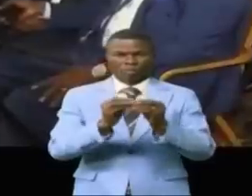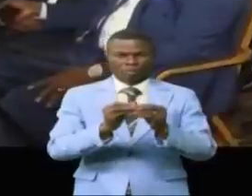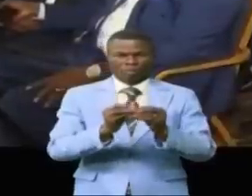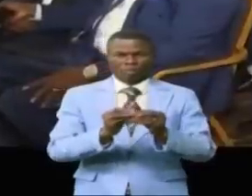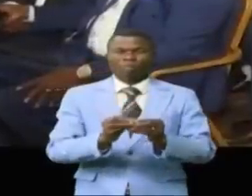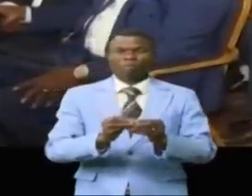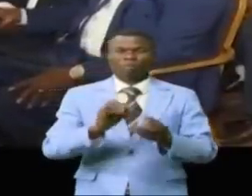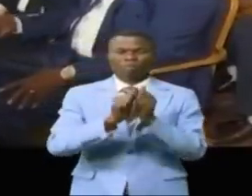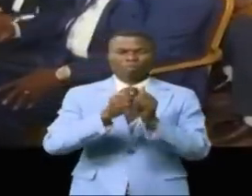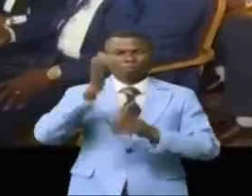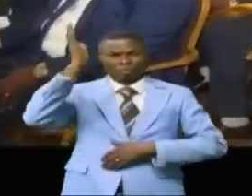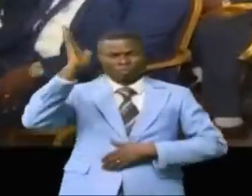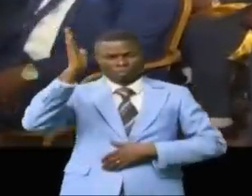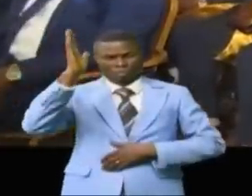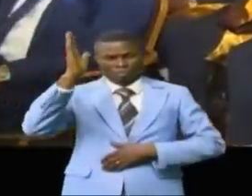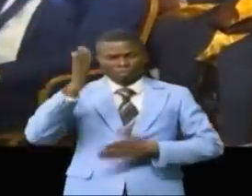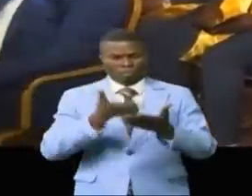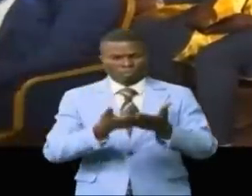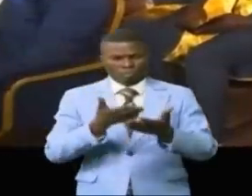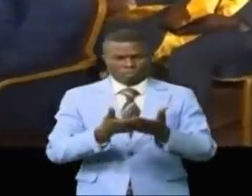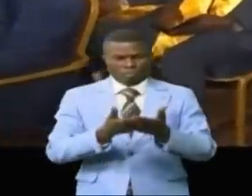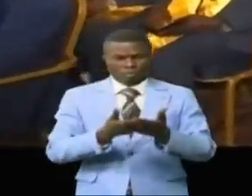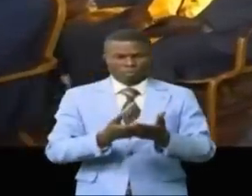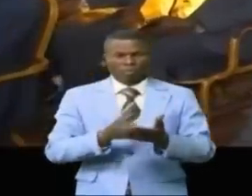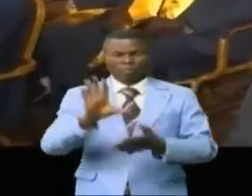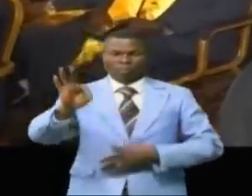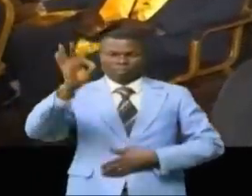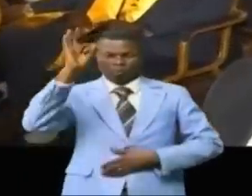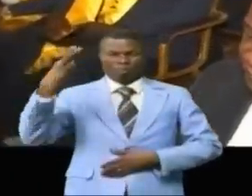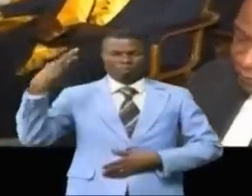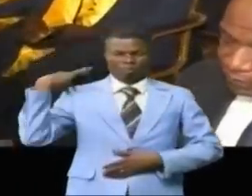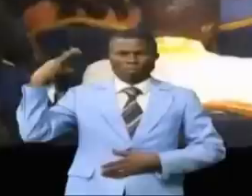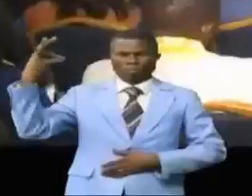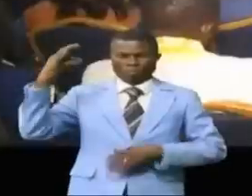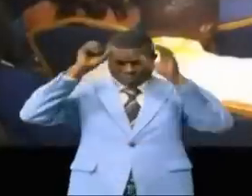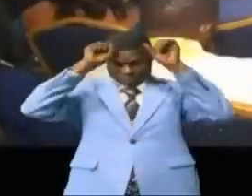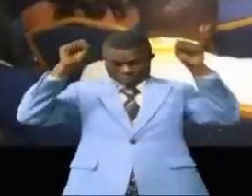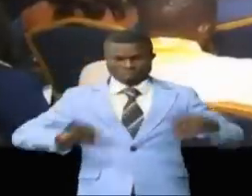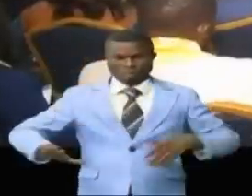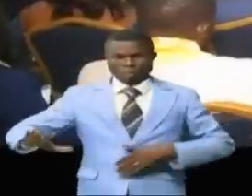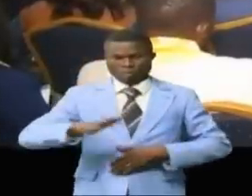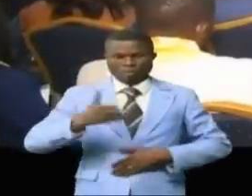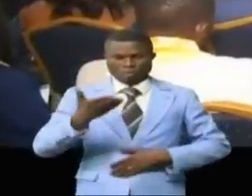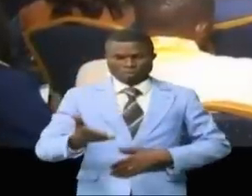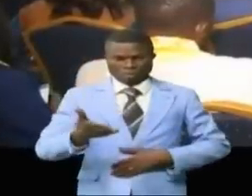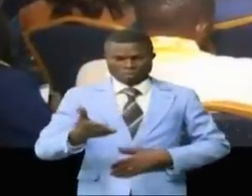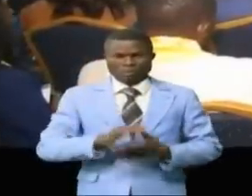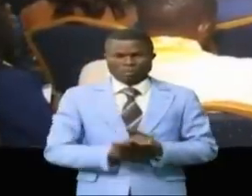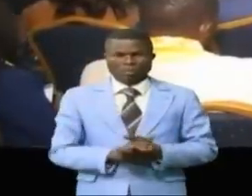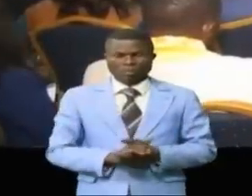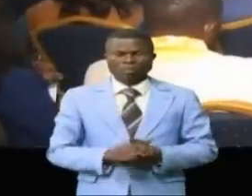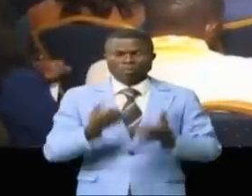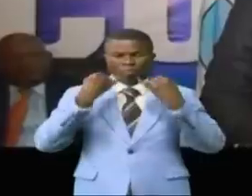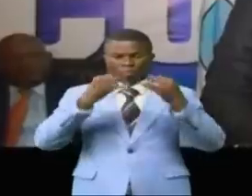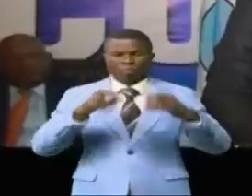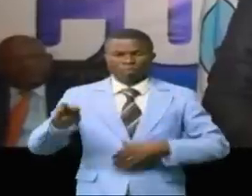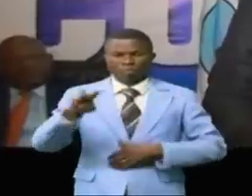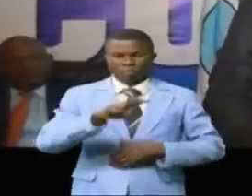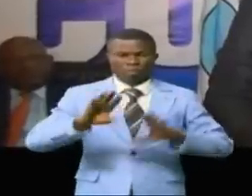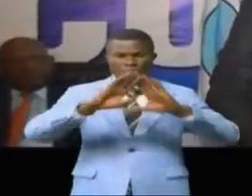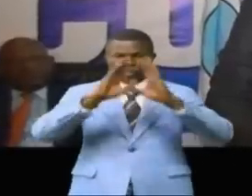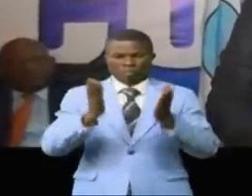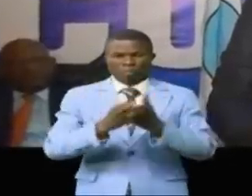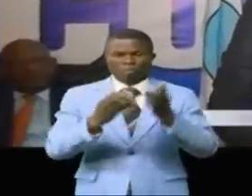matinée politique au cours de laquelle ils ont fait le choix de leur candidat président de la République. Il sied de rappeler à l'attention